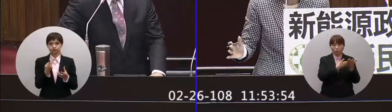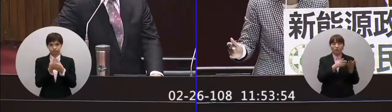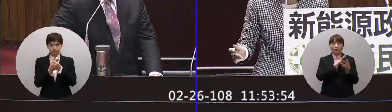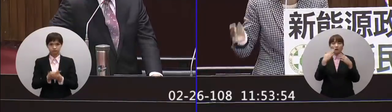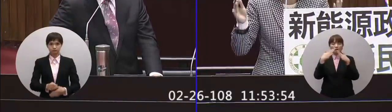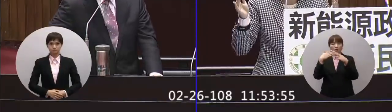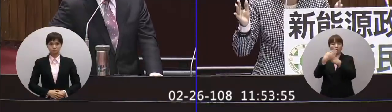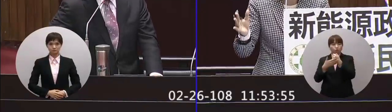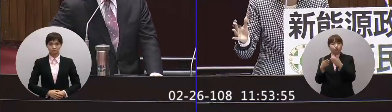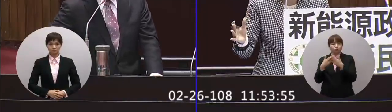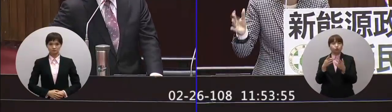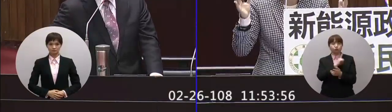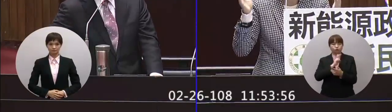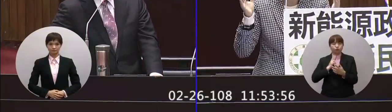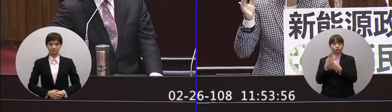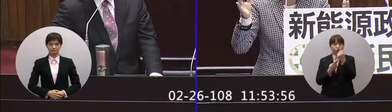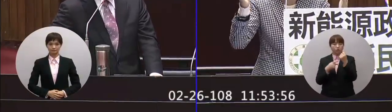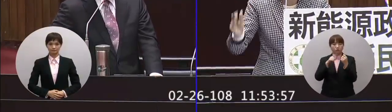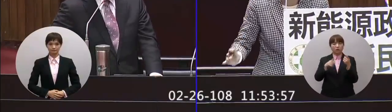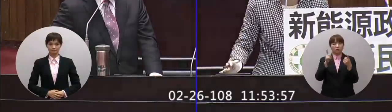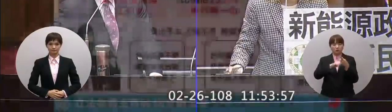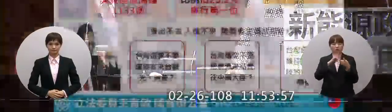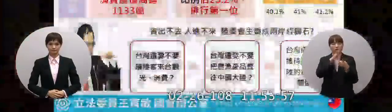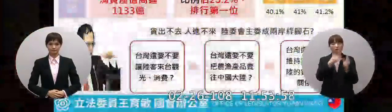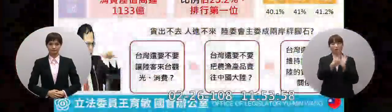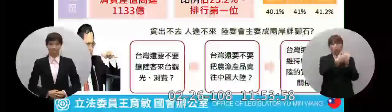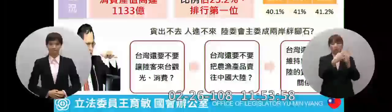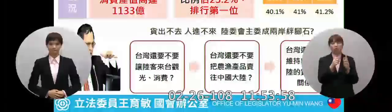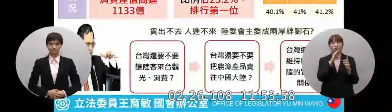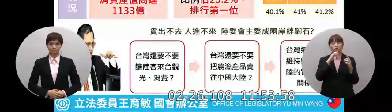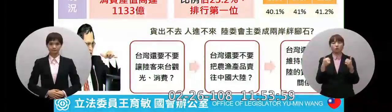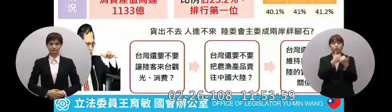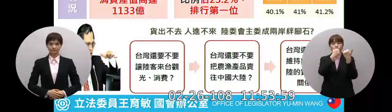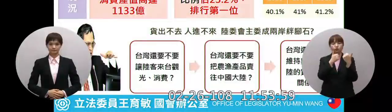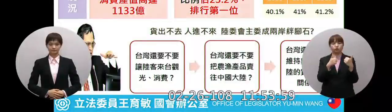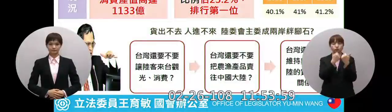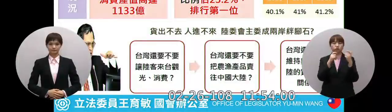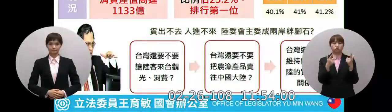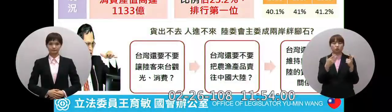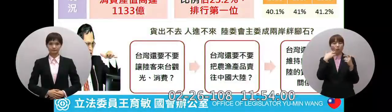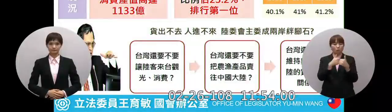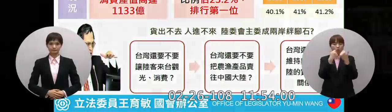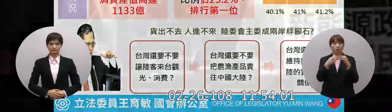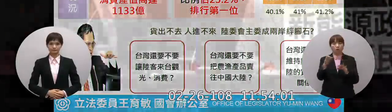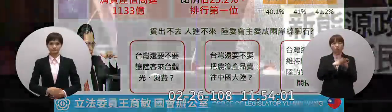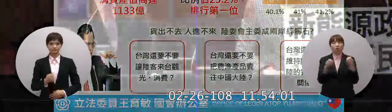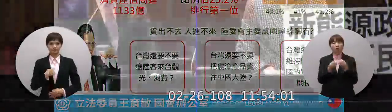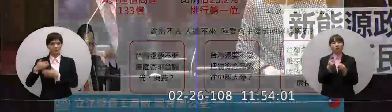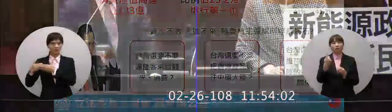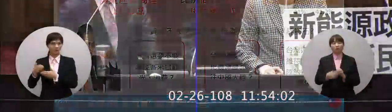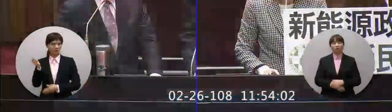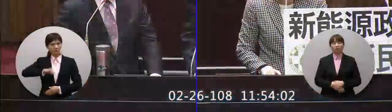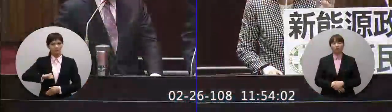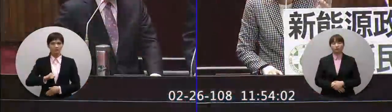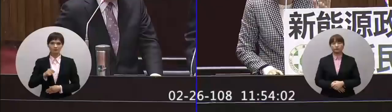要保护家园，所以你的两岸路线就不会是走抗中的路线嘛？抗中你怎么跟人家继续做生意呢？ 我从没有用抗中